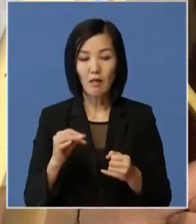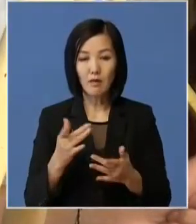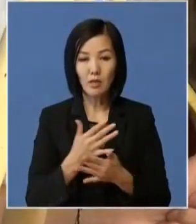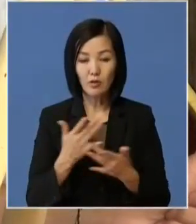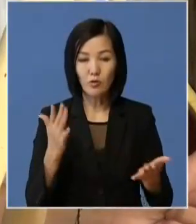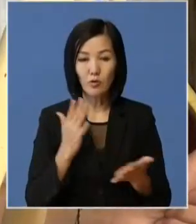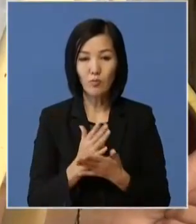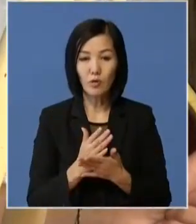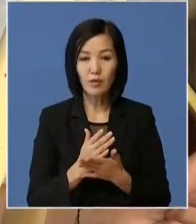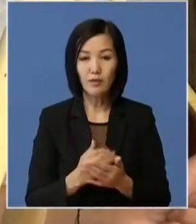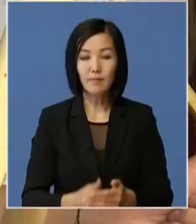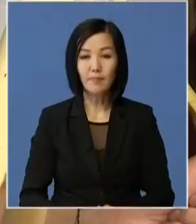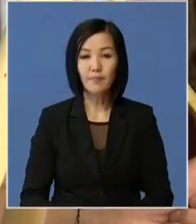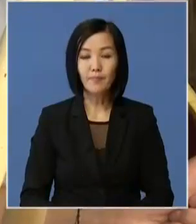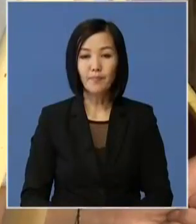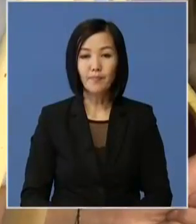болады.